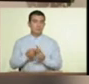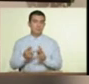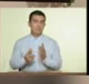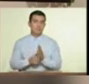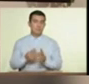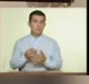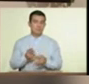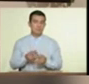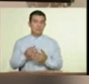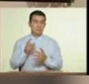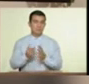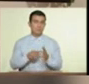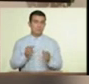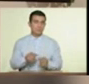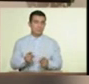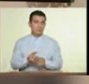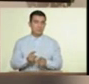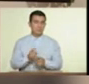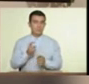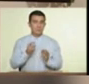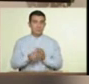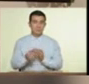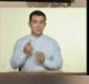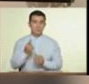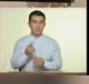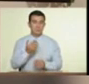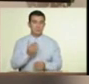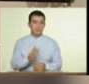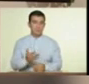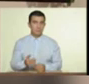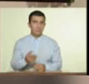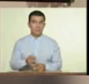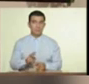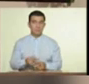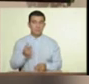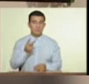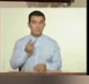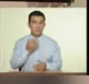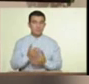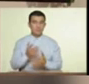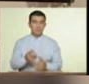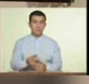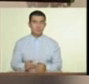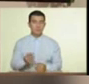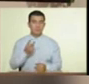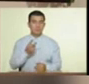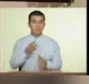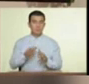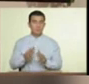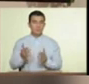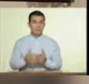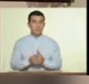ga tengligini bilib olasiz. Demak, biz tenglamani yechdik. Endi ikkinchi tenglamaga o'tamiz. İkinci tenglamada